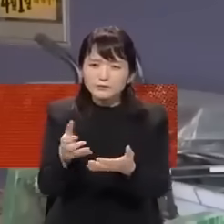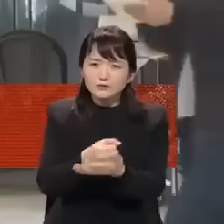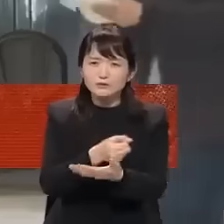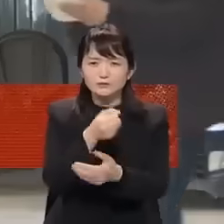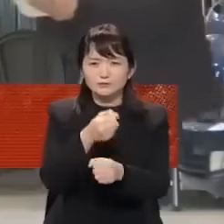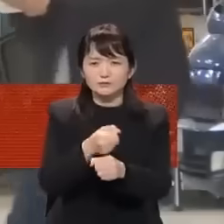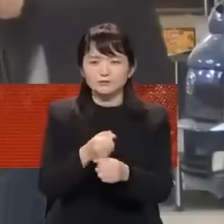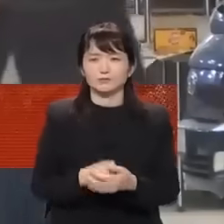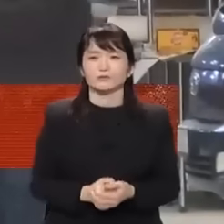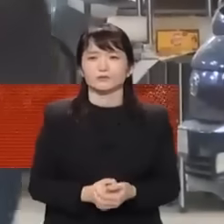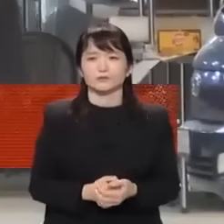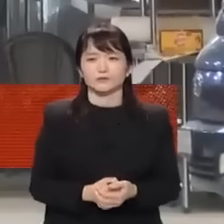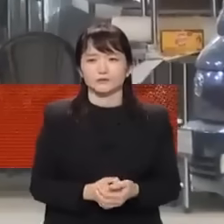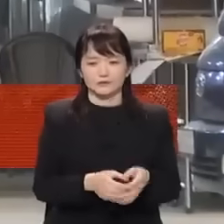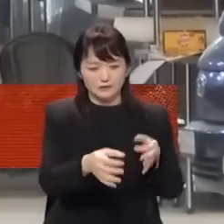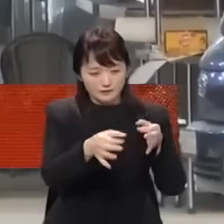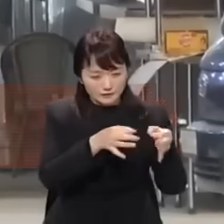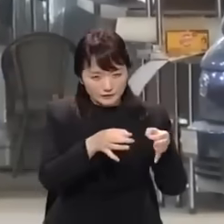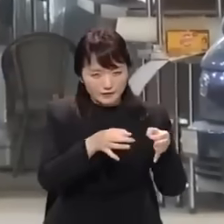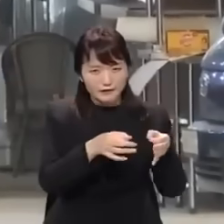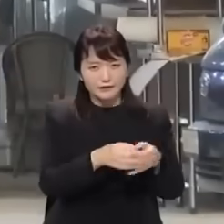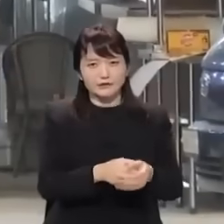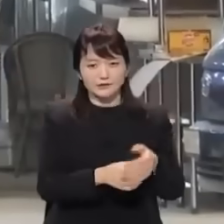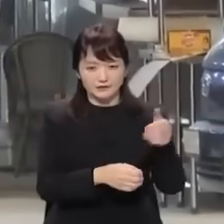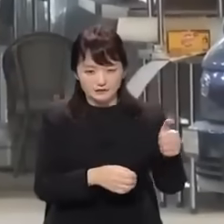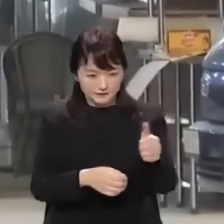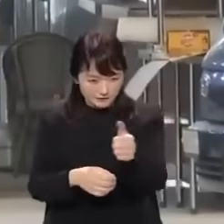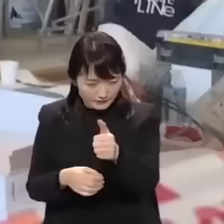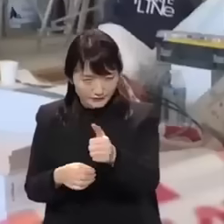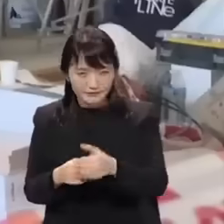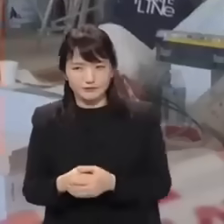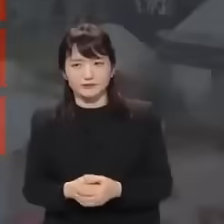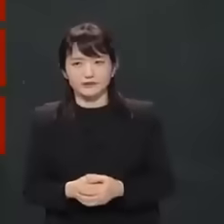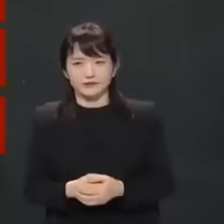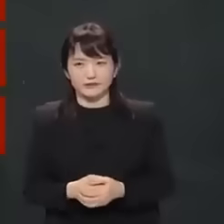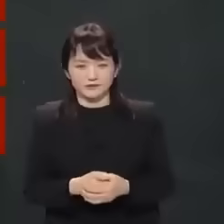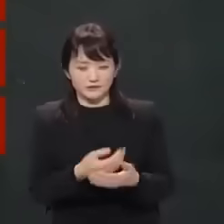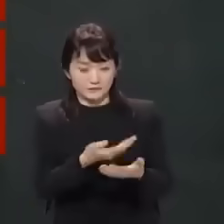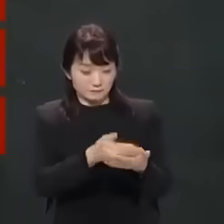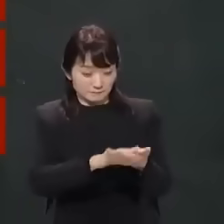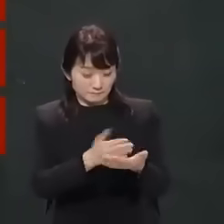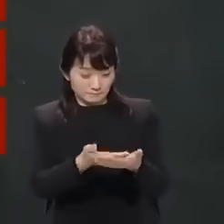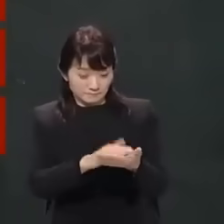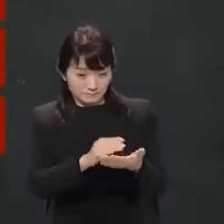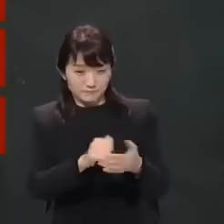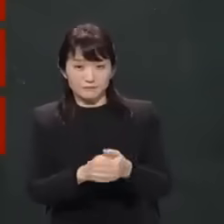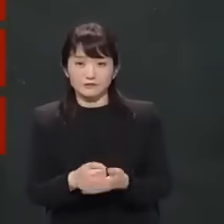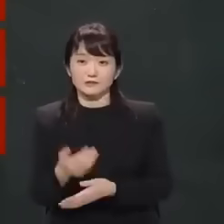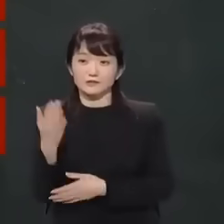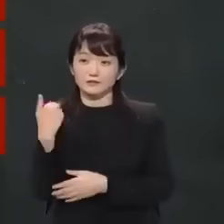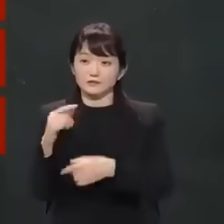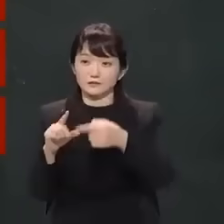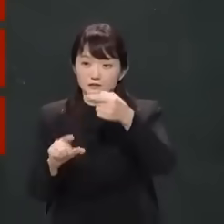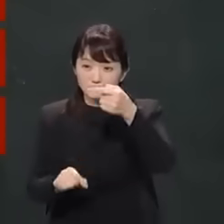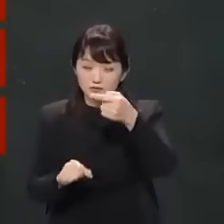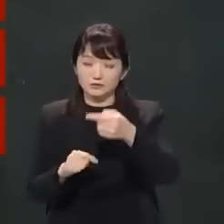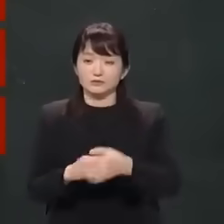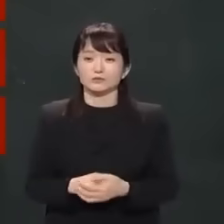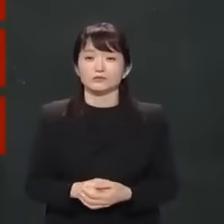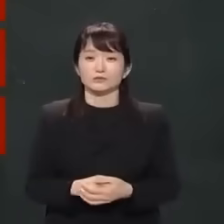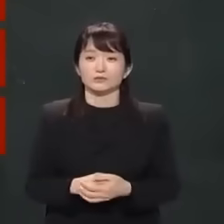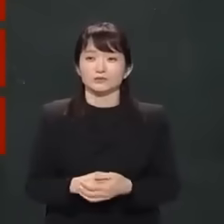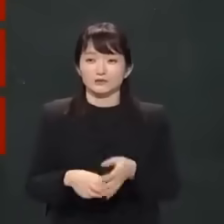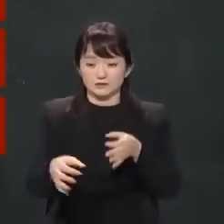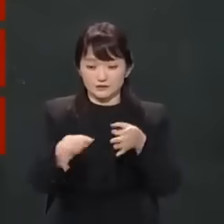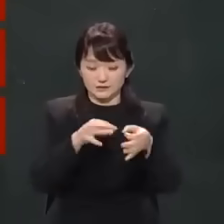사장에게 컨설팅까지 해주면서이 완전히 새 모습으로 재탄생을 시킨 겁니다 그렇게 지난 1월에 이렇게 재단장한 예산 시장이 문을